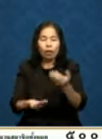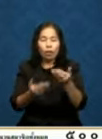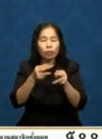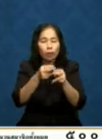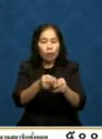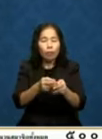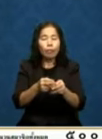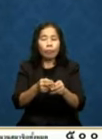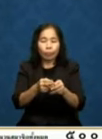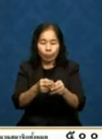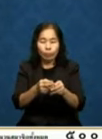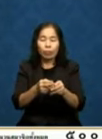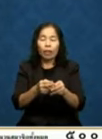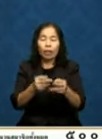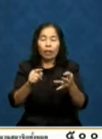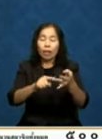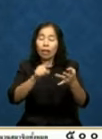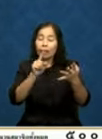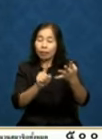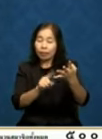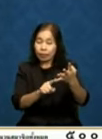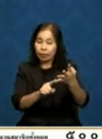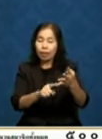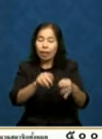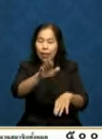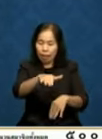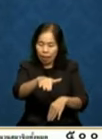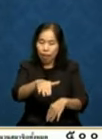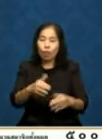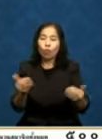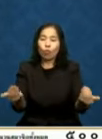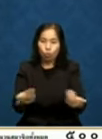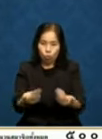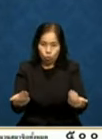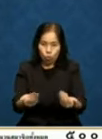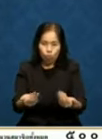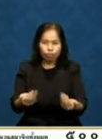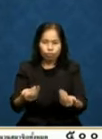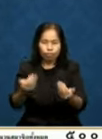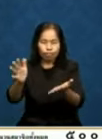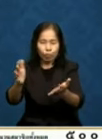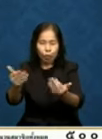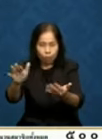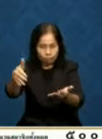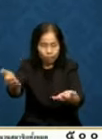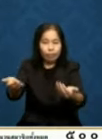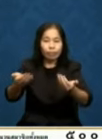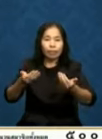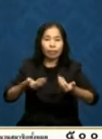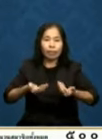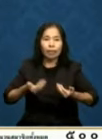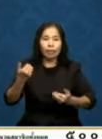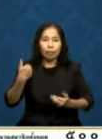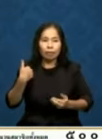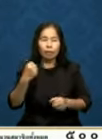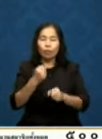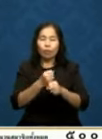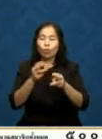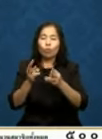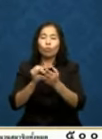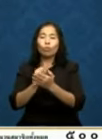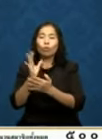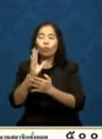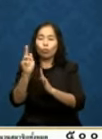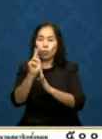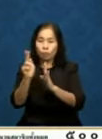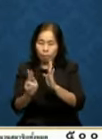านุรูปวงเล็บที่4เรียกบุตรคืนจากบุคคลอื่นซึ่งกักบุตรไว้โดยมิชอบด้วยก